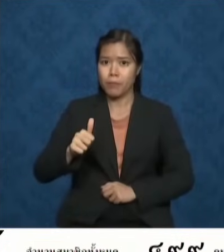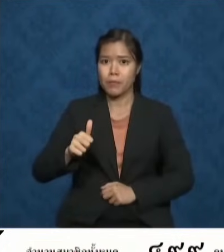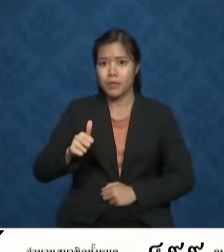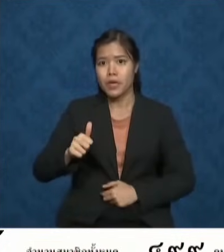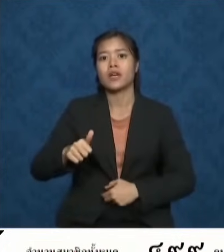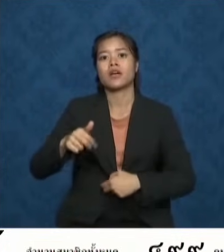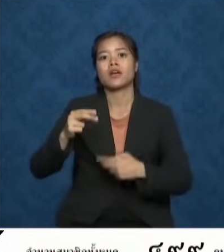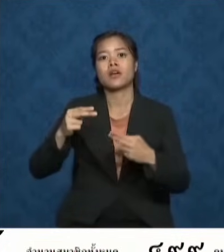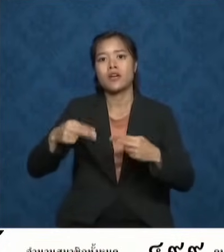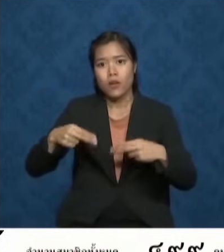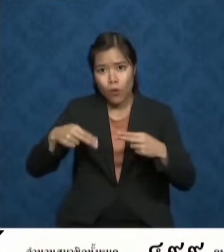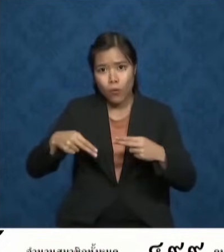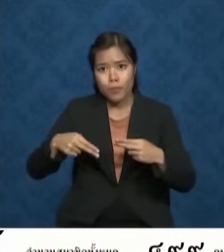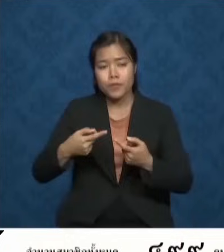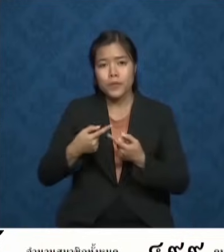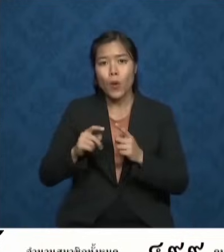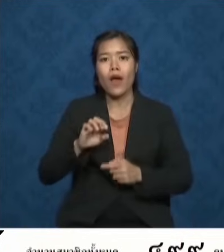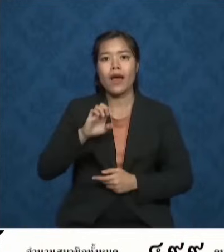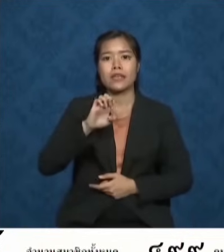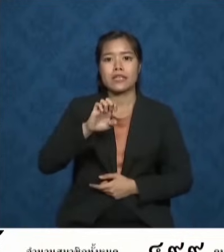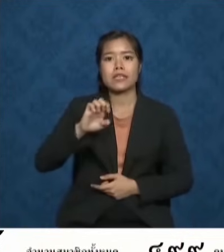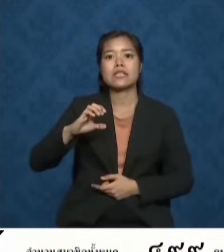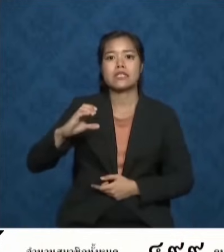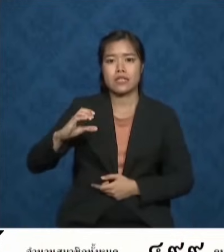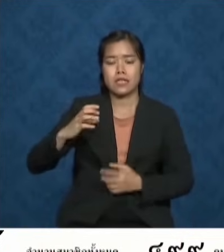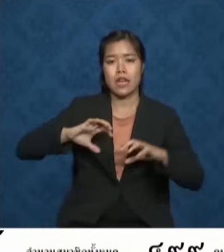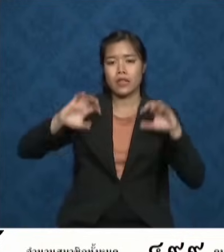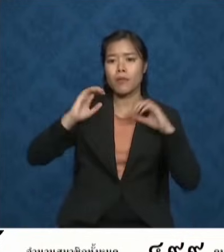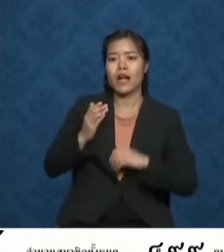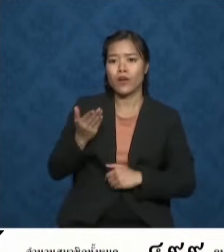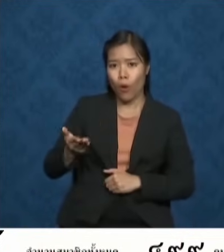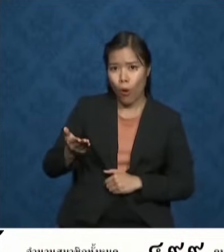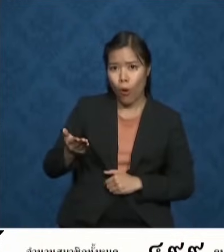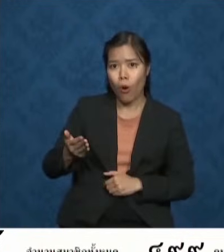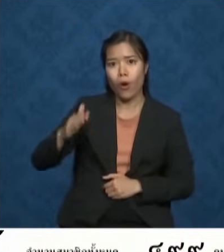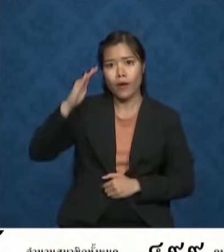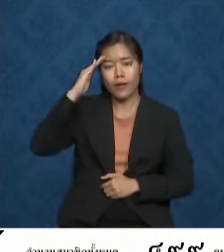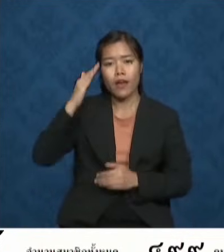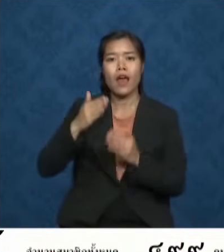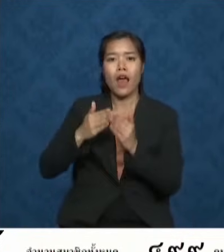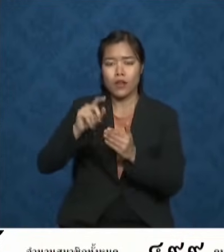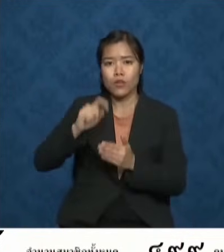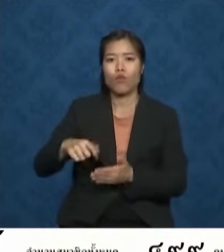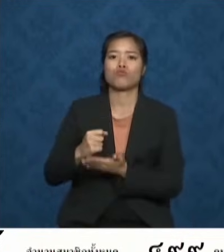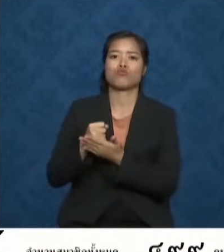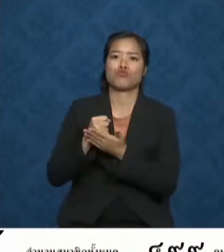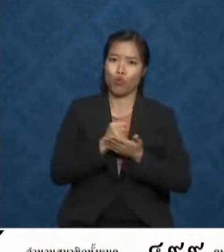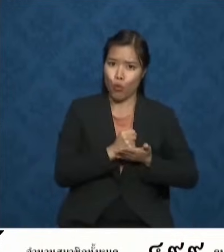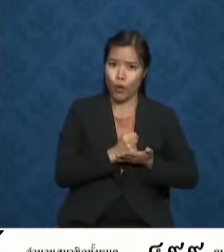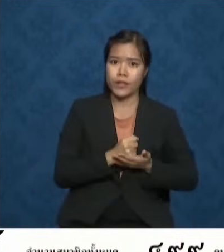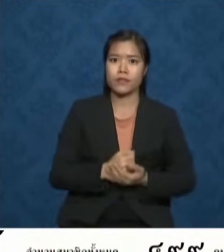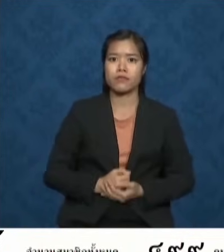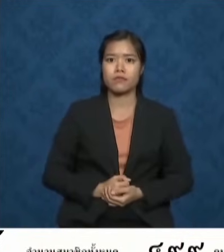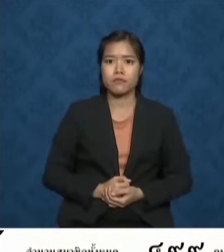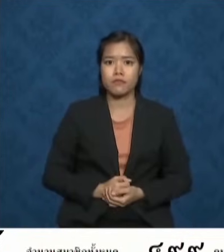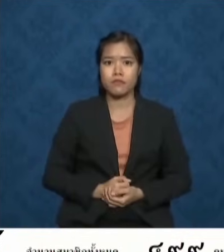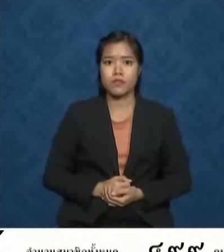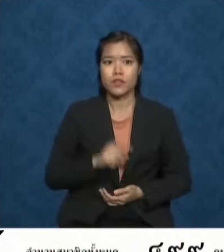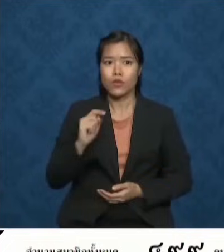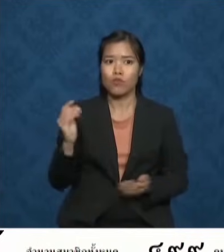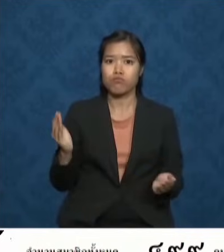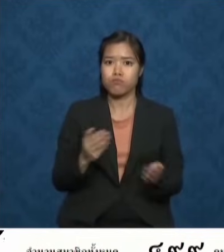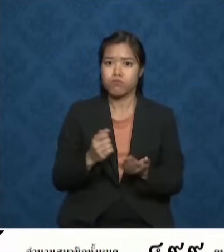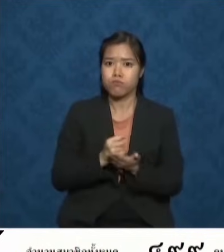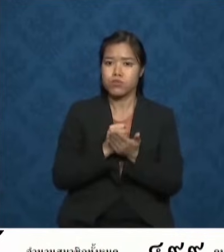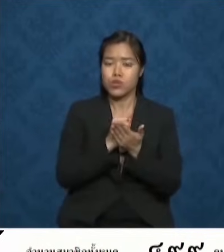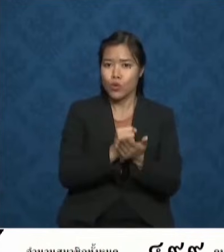ลขอร้องกองทัพเรือต้องช่วยกองทัพเรือต้องเป็นองคาพยพหนึ่งในการขับเคลื่อน EEC ทำไมต้องก